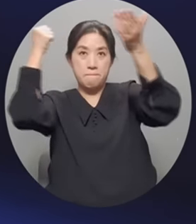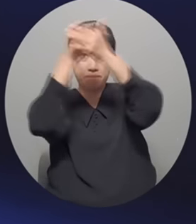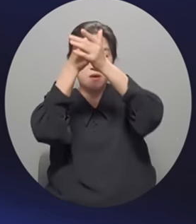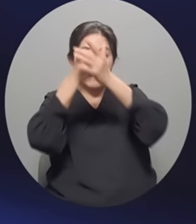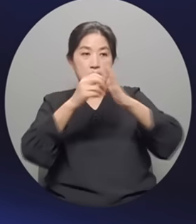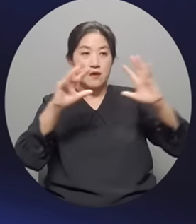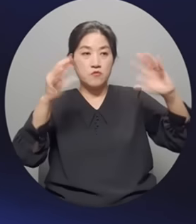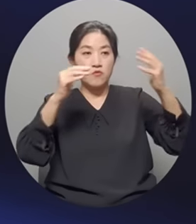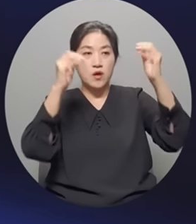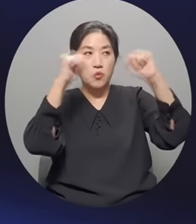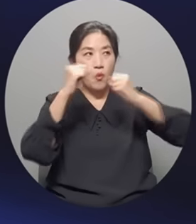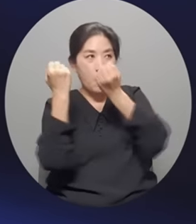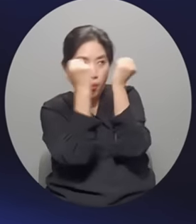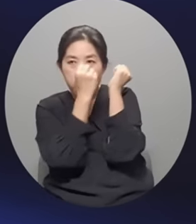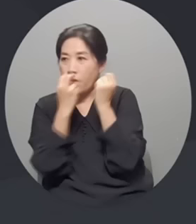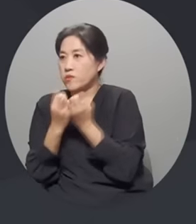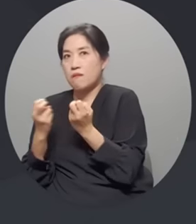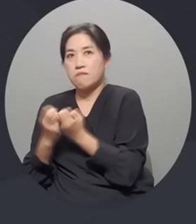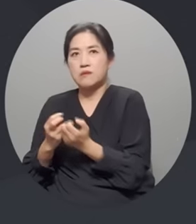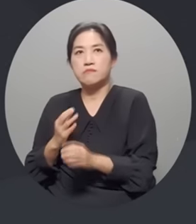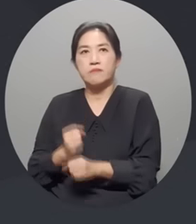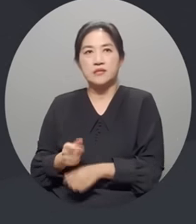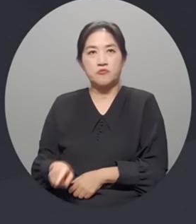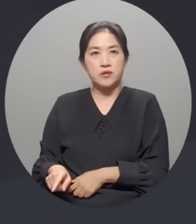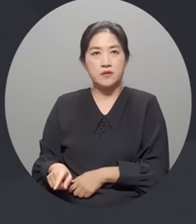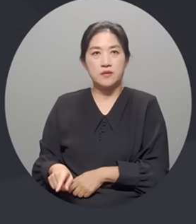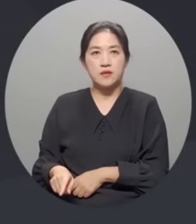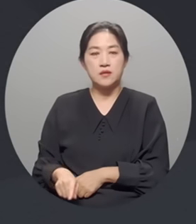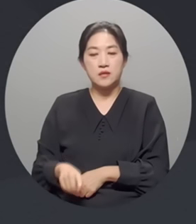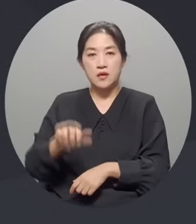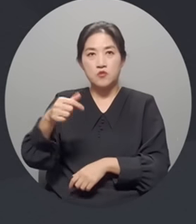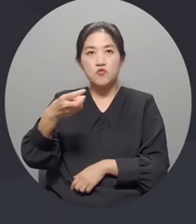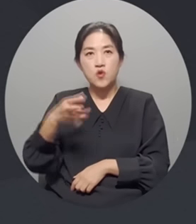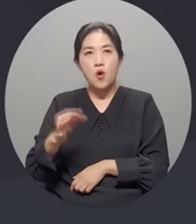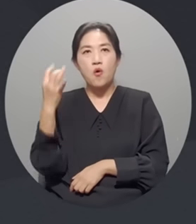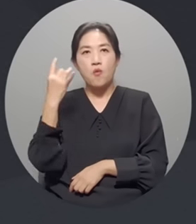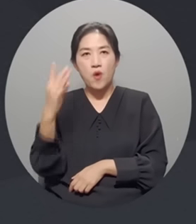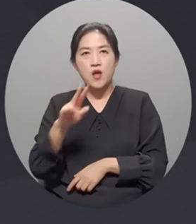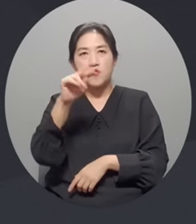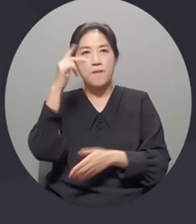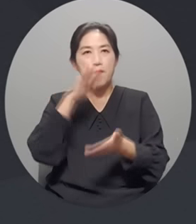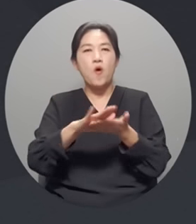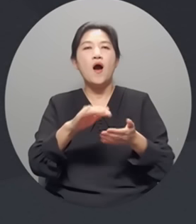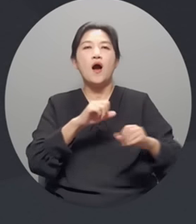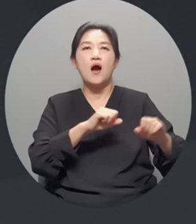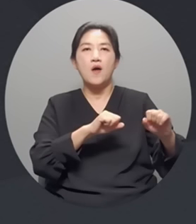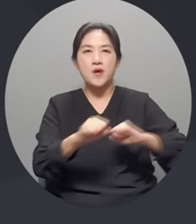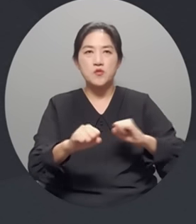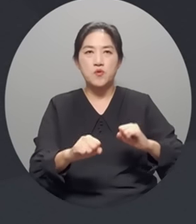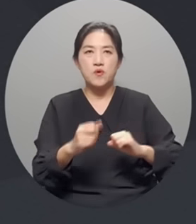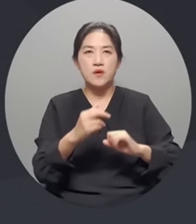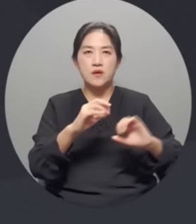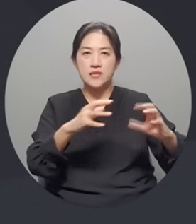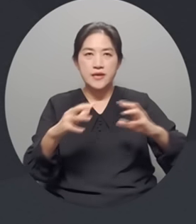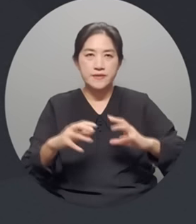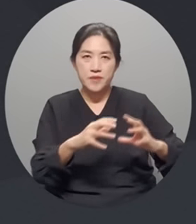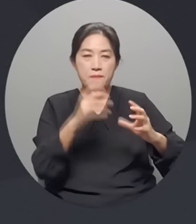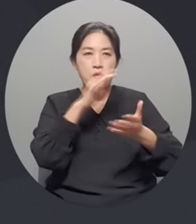피해갈 여지를 둔 겁니다. 이 훈령은 당초 유엔의 평화유지활동, 다국적 평화활동 및